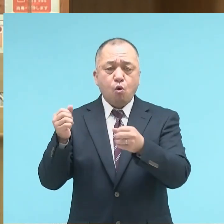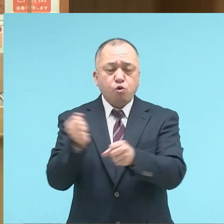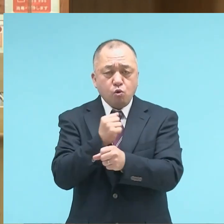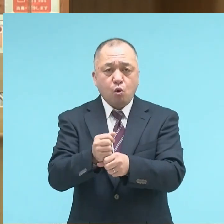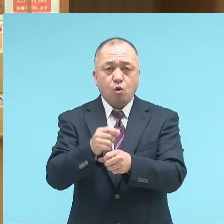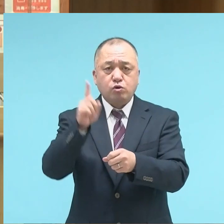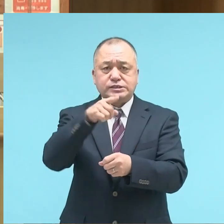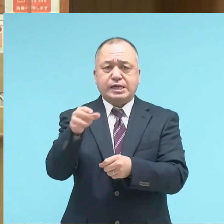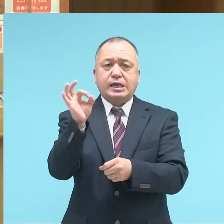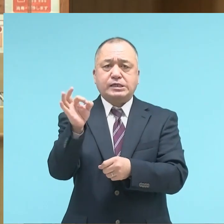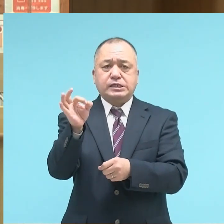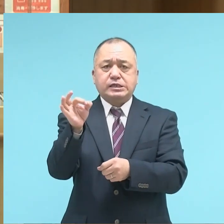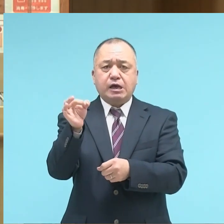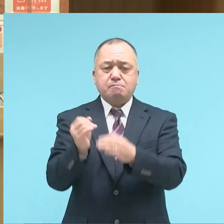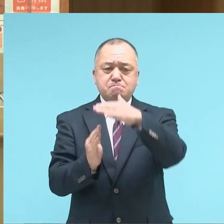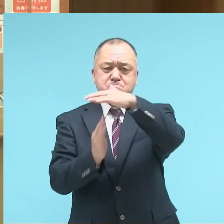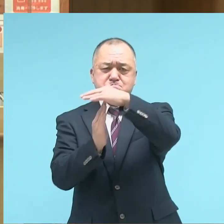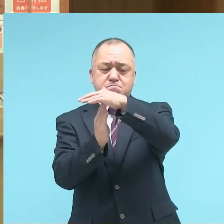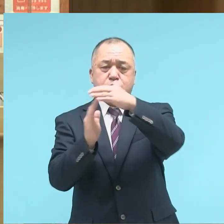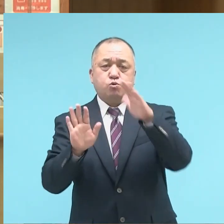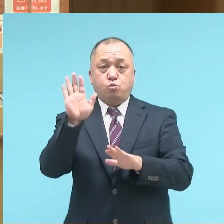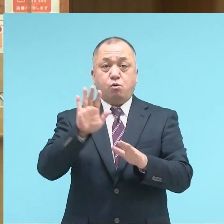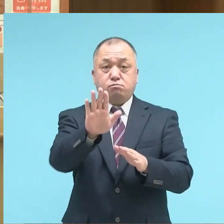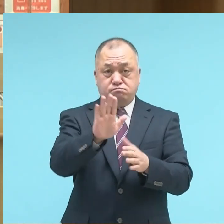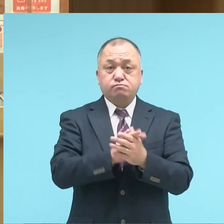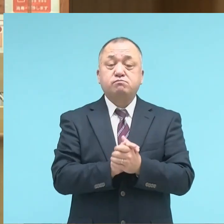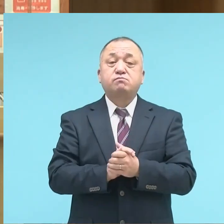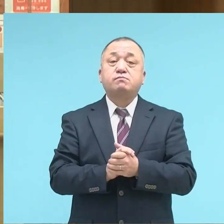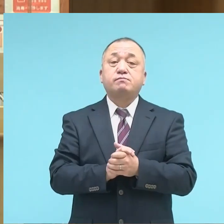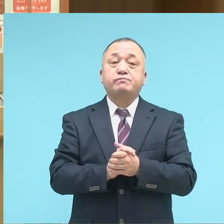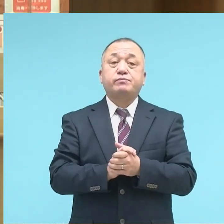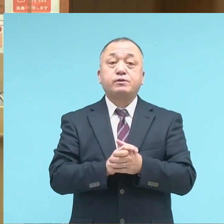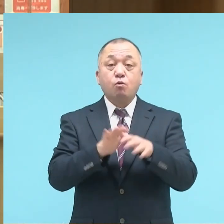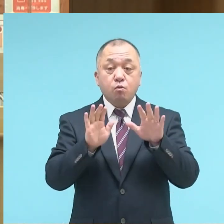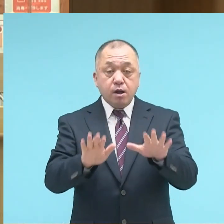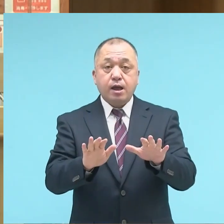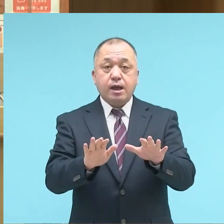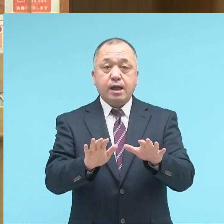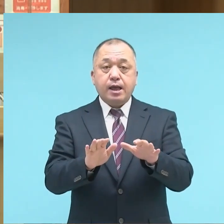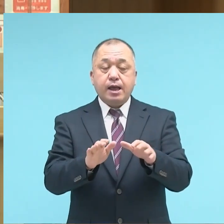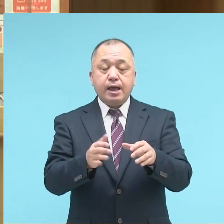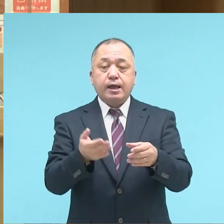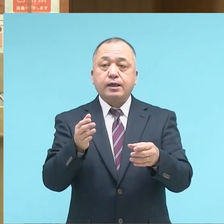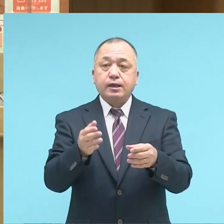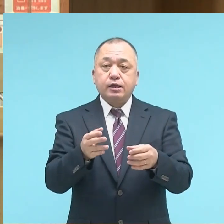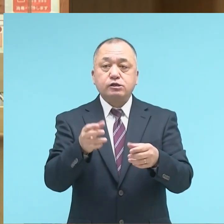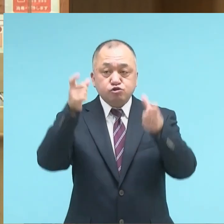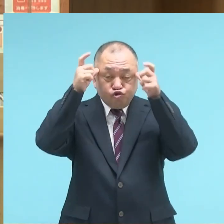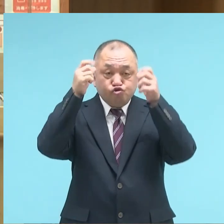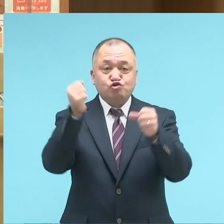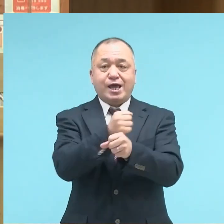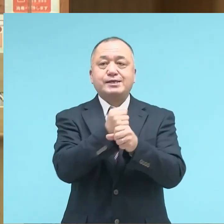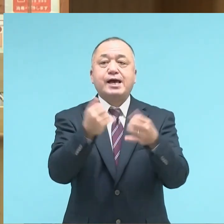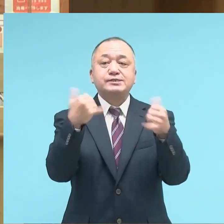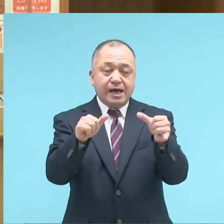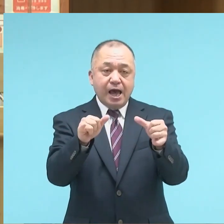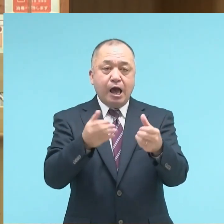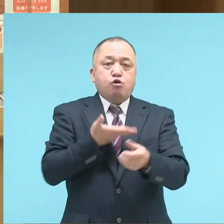ているという状況でございます。この度ですね、加工原料乳生産者給付金